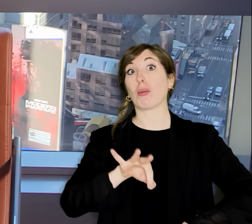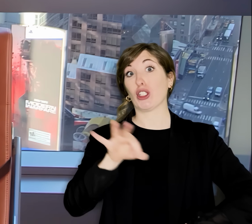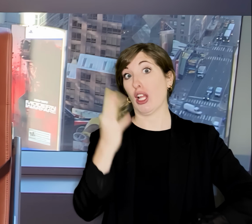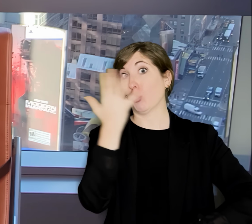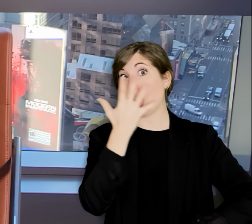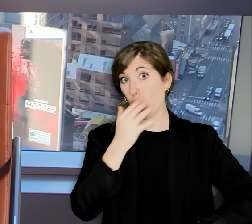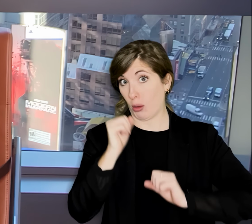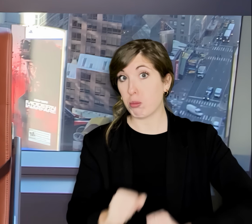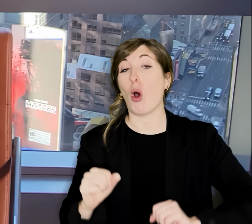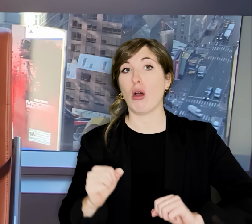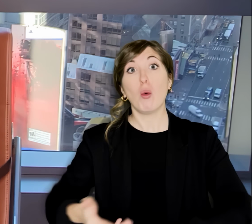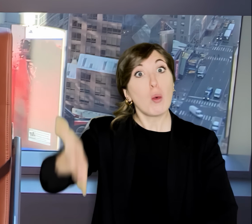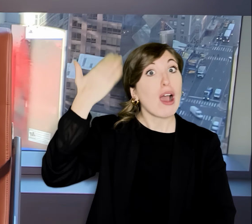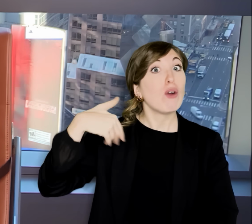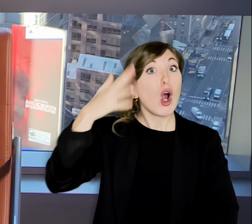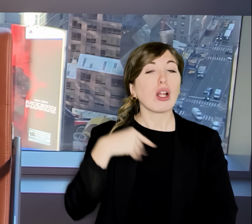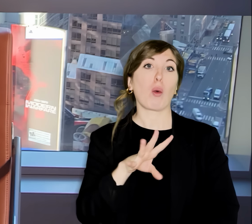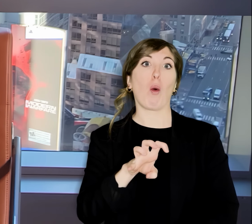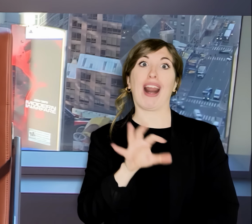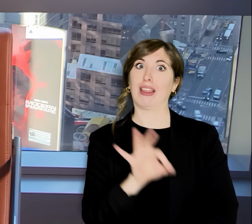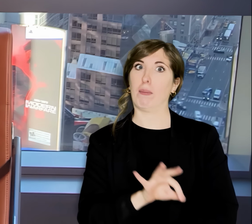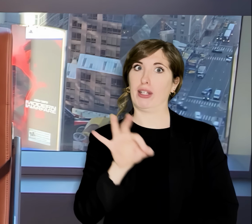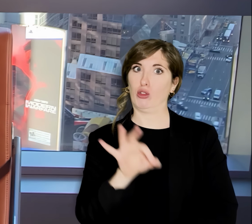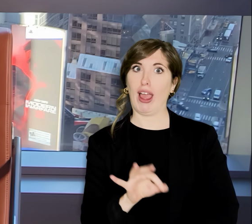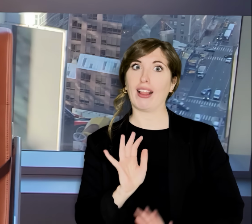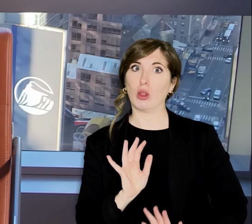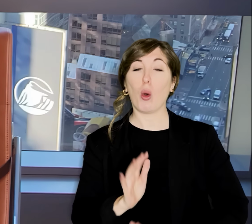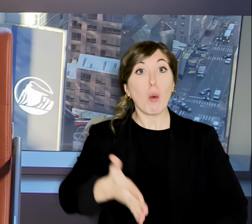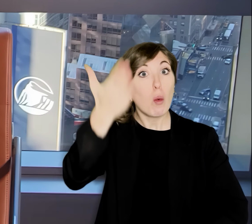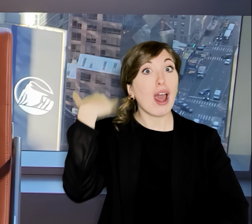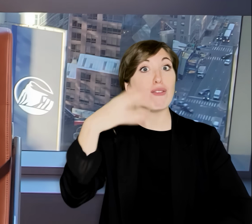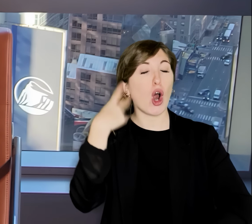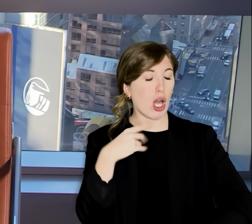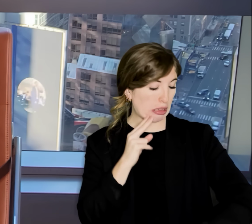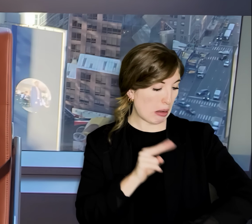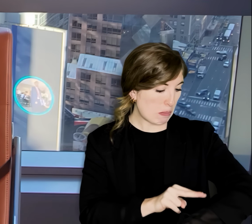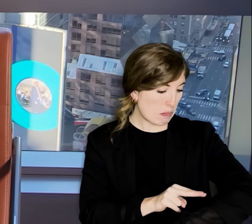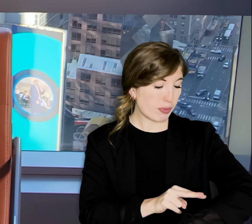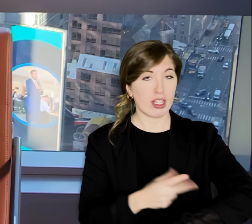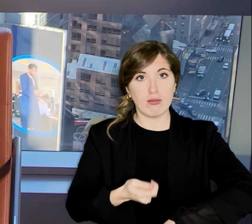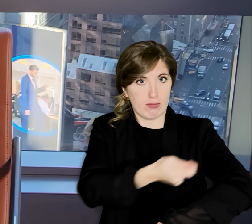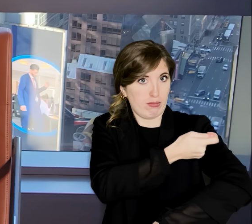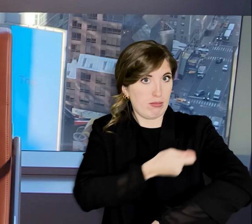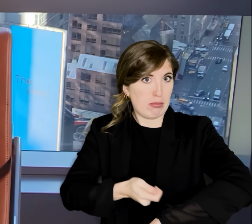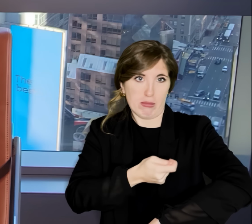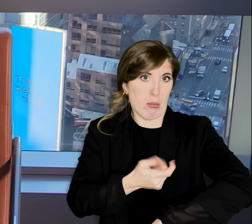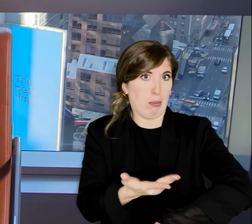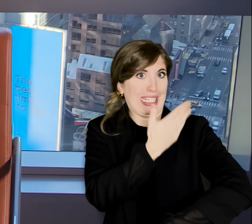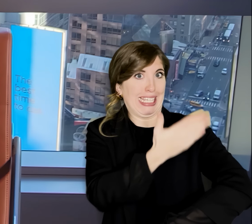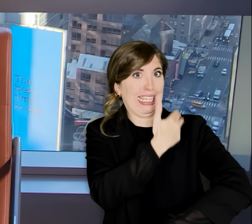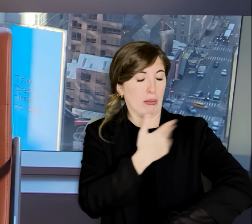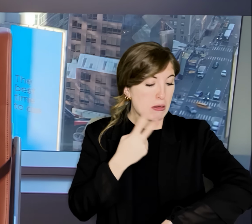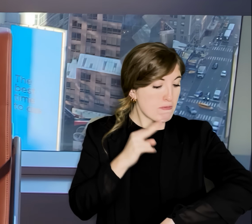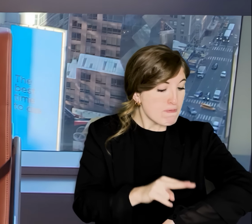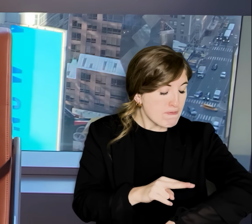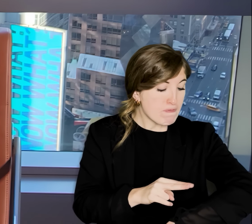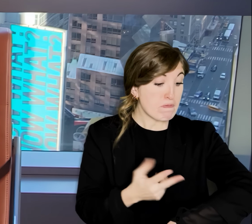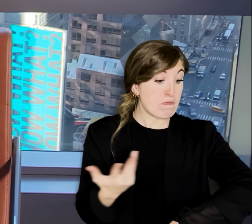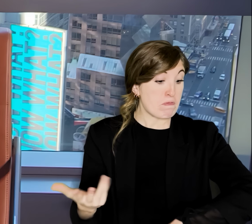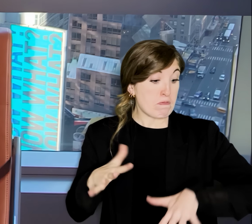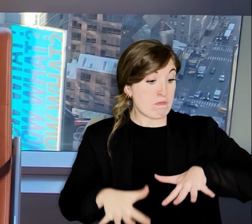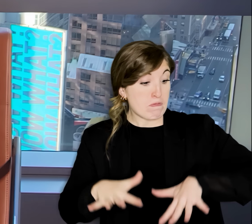40% Eh una volta toglievo un neo e dicevamo prima del dermatoscopio Chissà se sarà neo melanoma